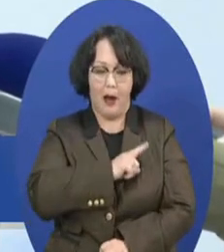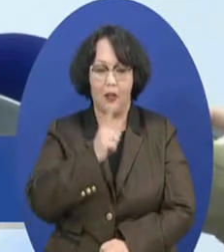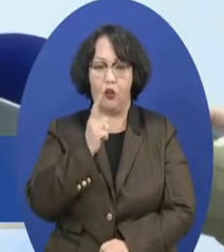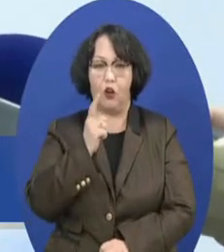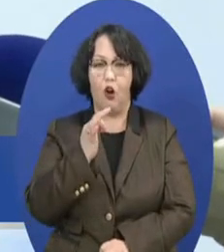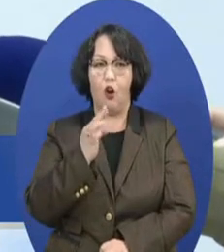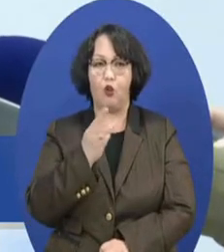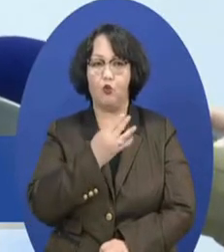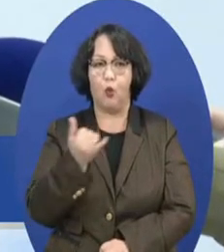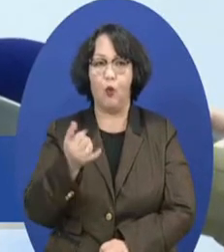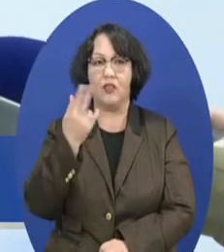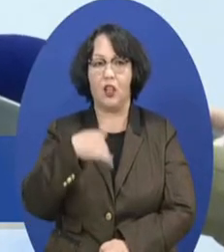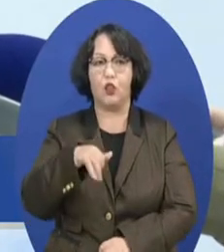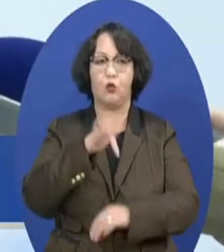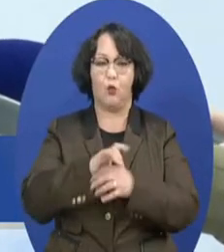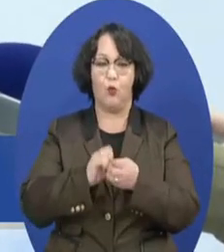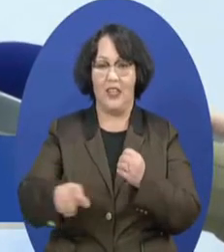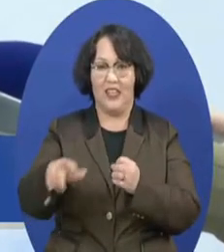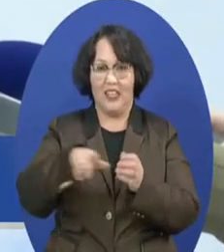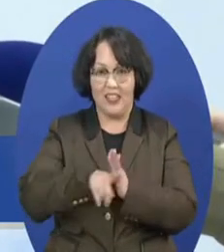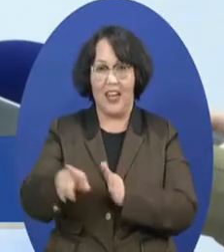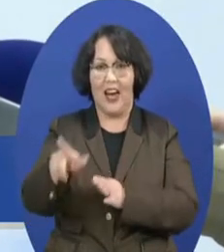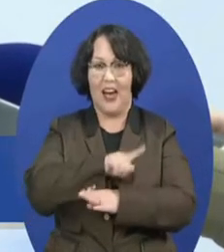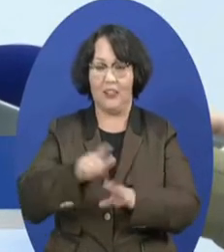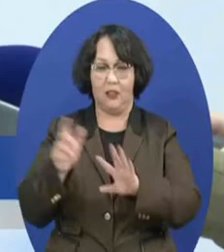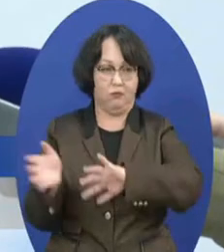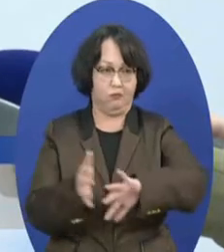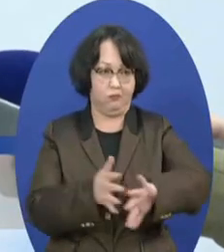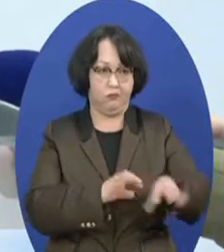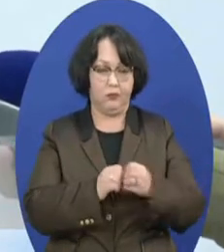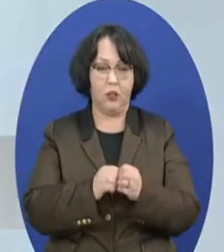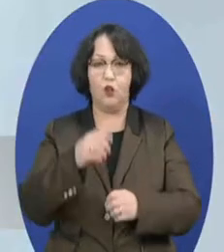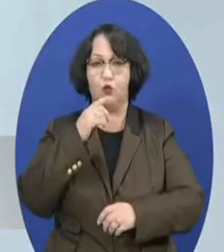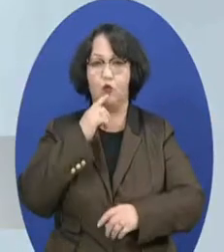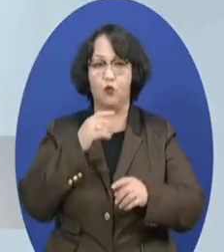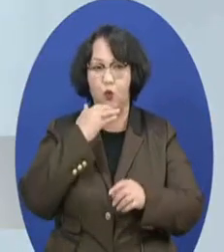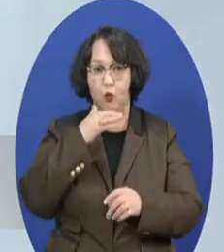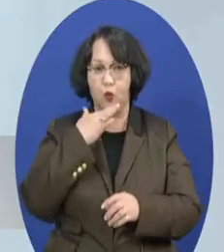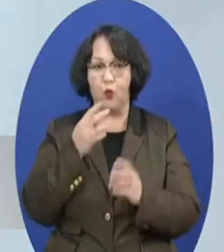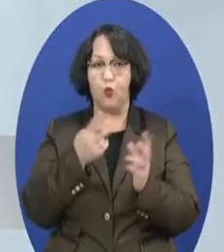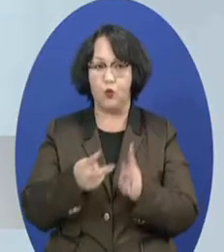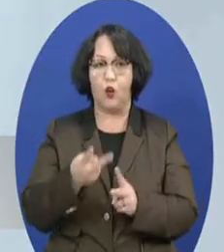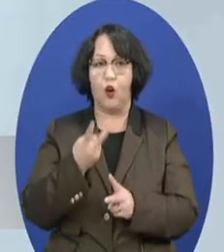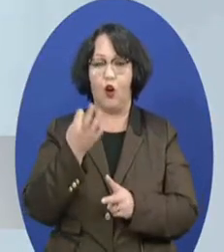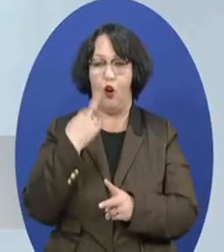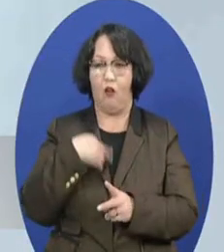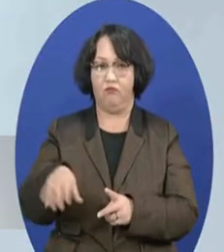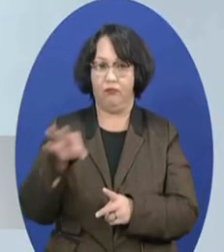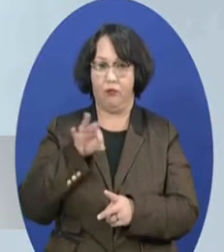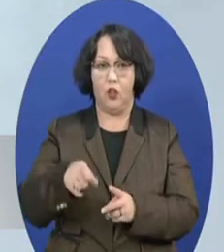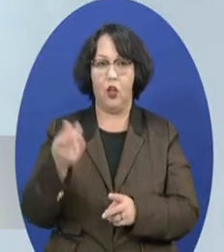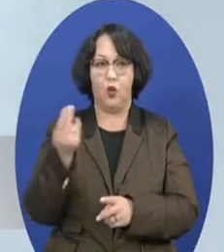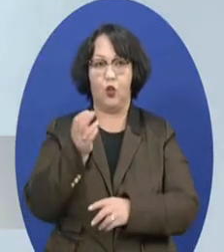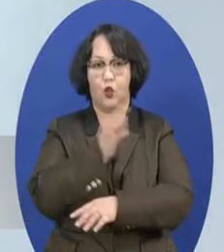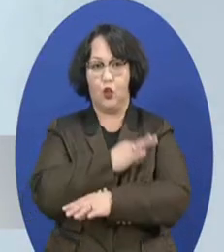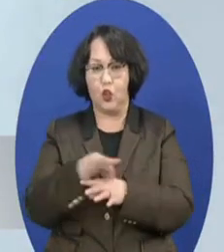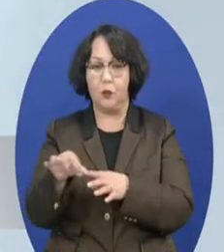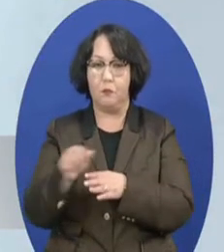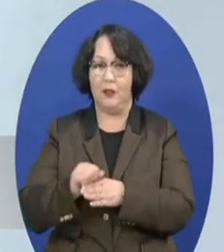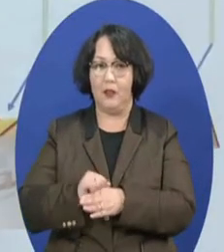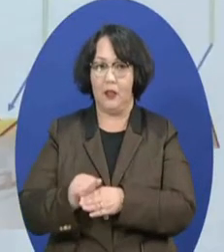газар шилжүүлэлтийг хийсэн. Зөвлөх үйлчилгээ маань 20 онд шалгарсан. Одоо энэ жил эхний зураг төсөл нь